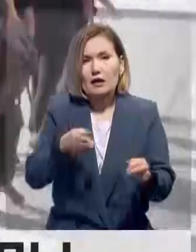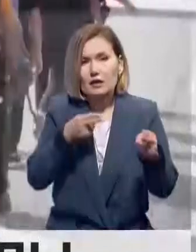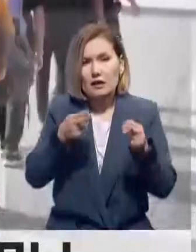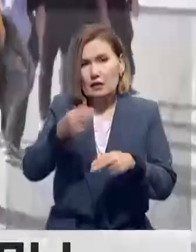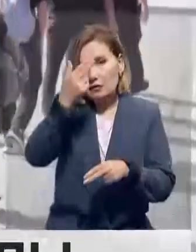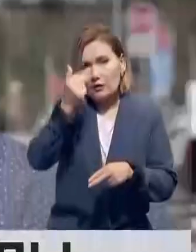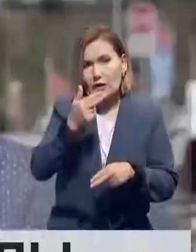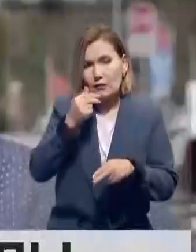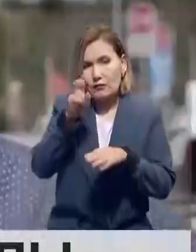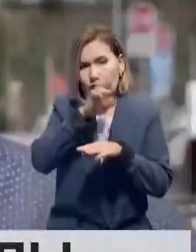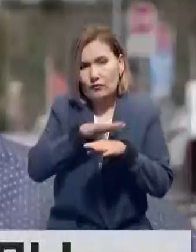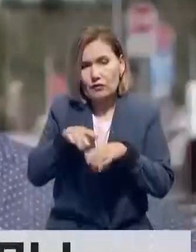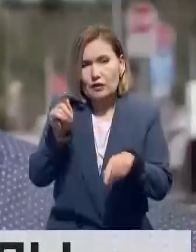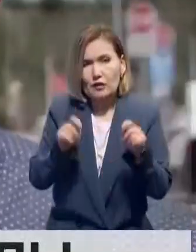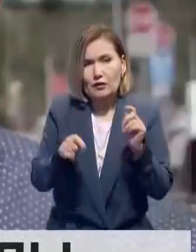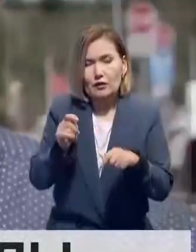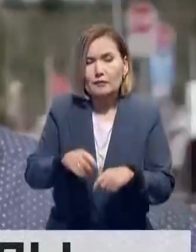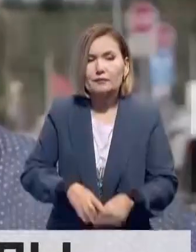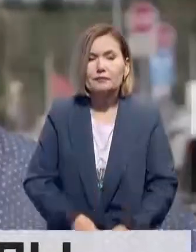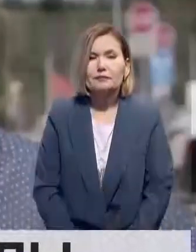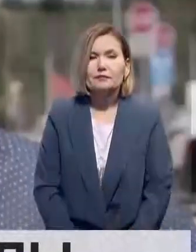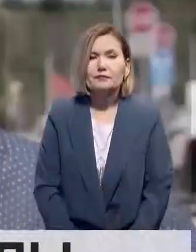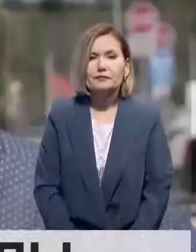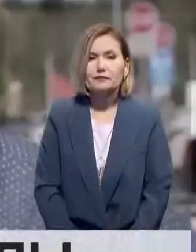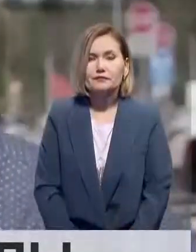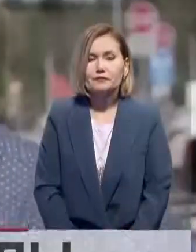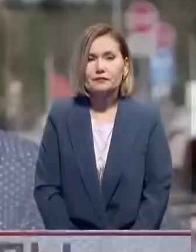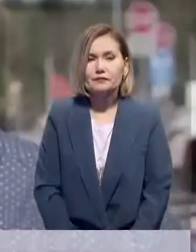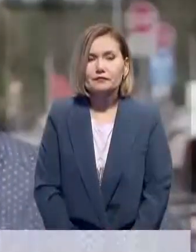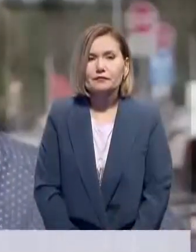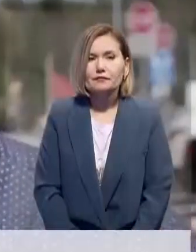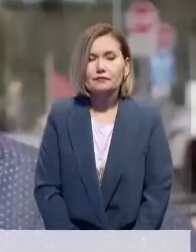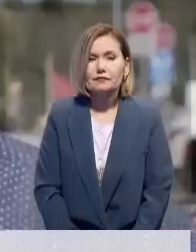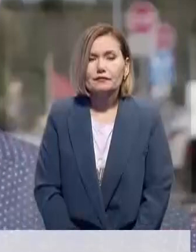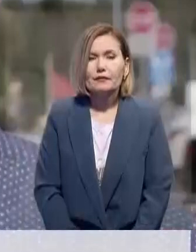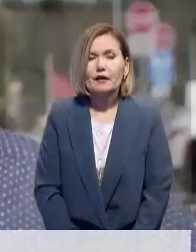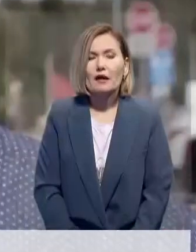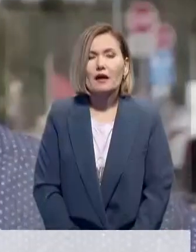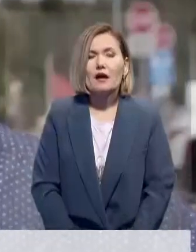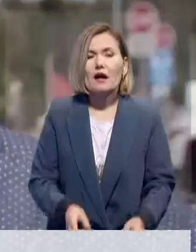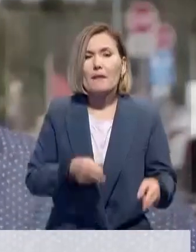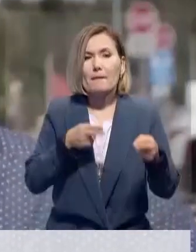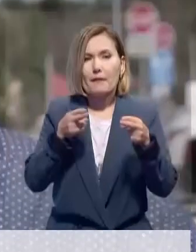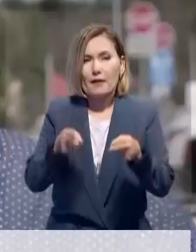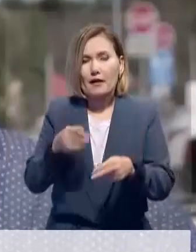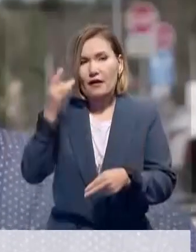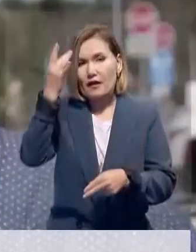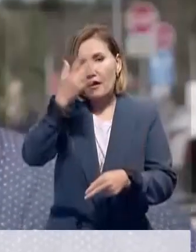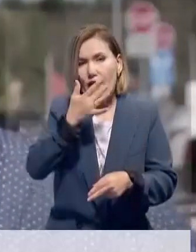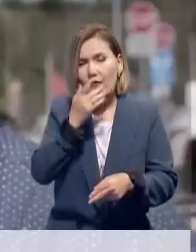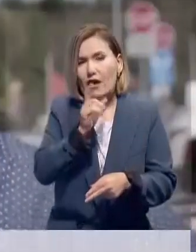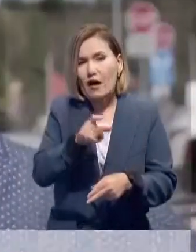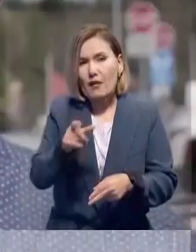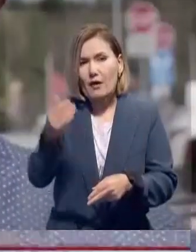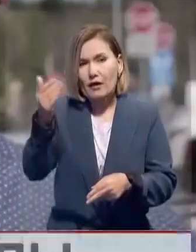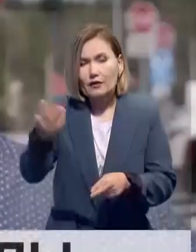Первый куча я удалено 400 метров. Мигранттар лагерін үйлерден 400 метр жерде